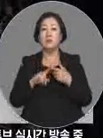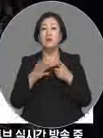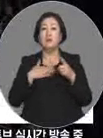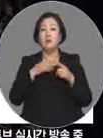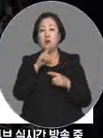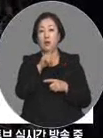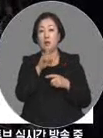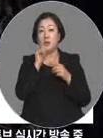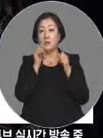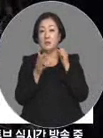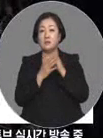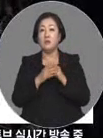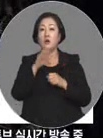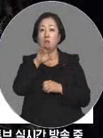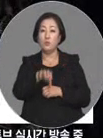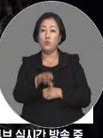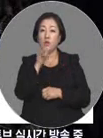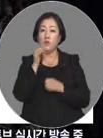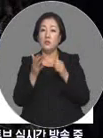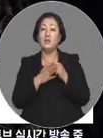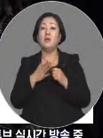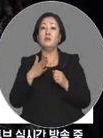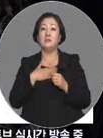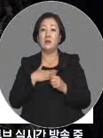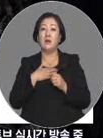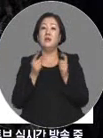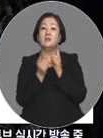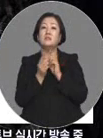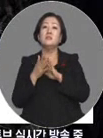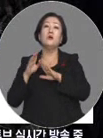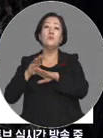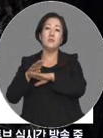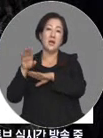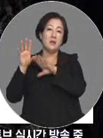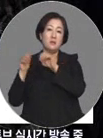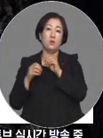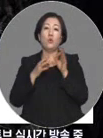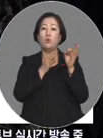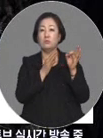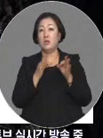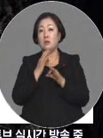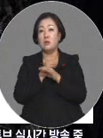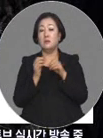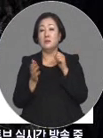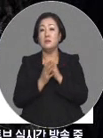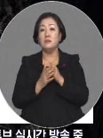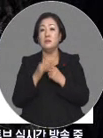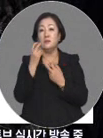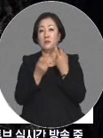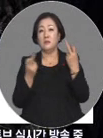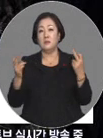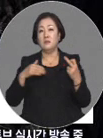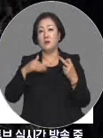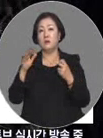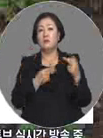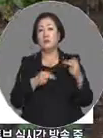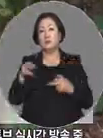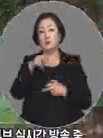있었고 입구에 한 마리 있는 걸 차시하려고 내가 쏘았는데 그게 산으로 올라가더라고 막 비틀비틀